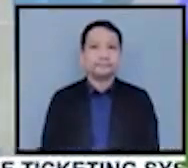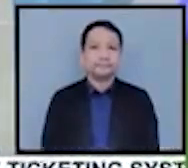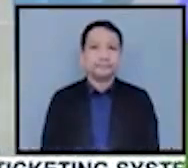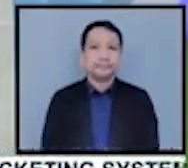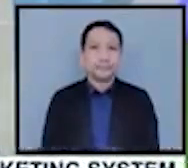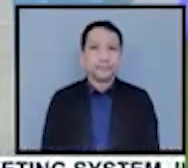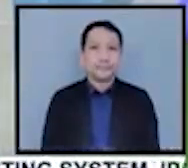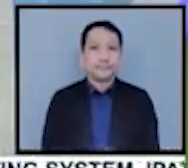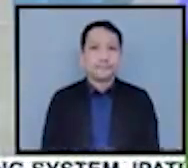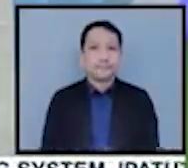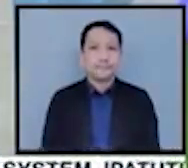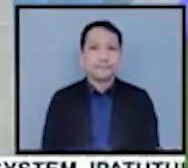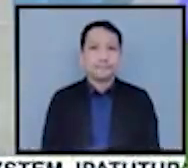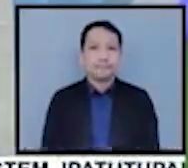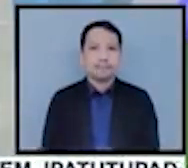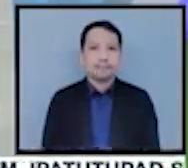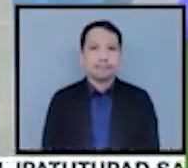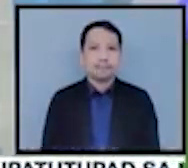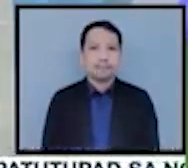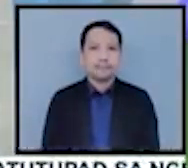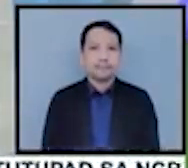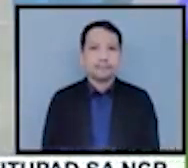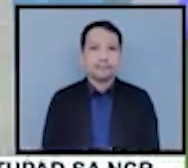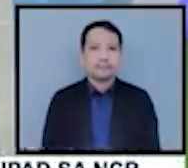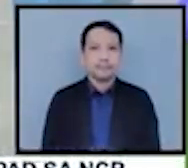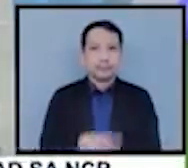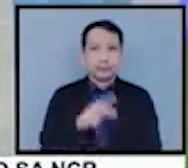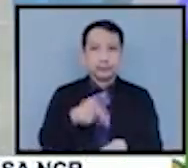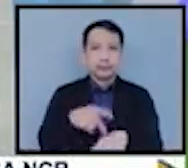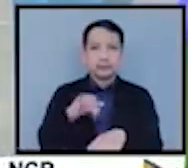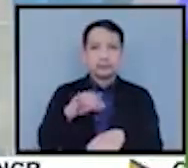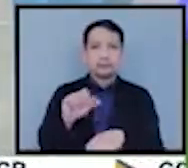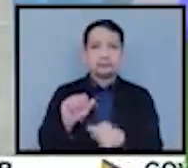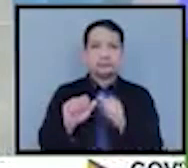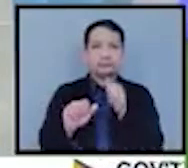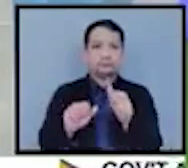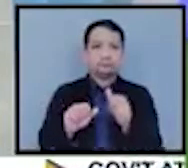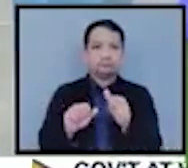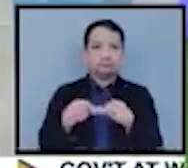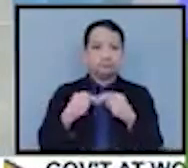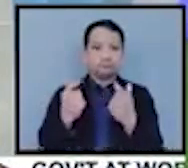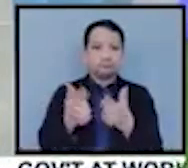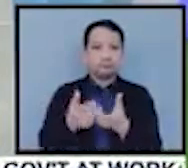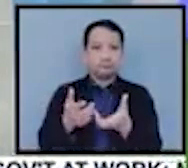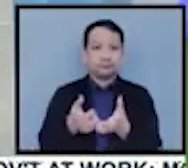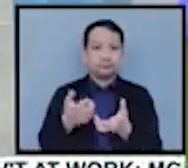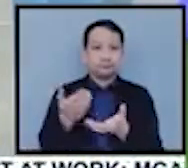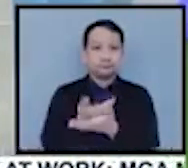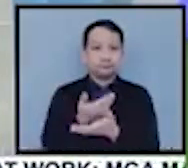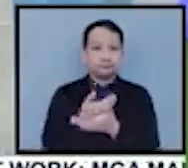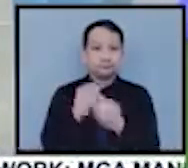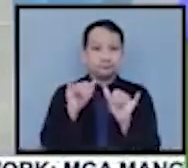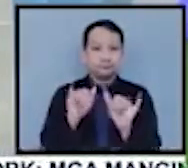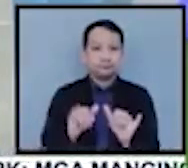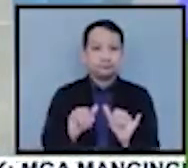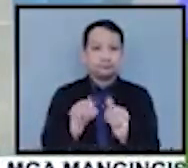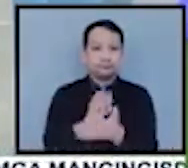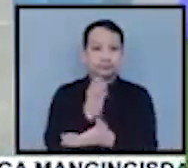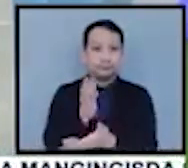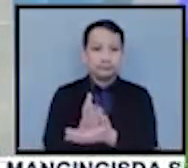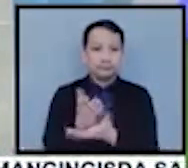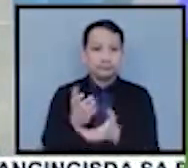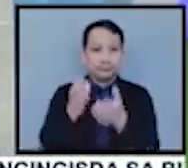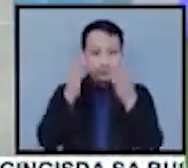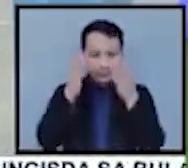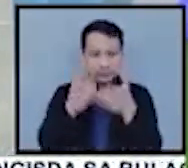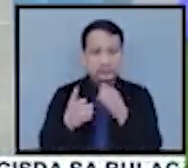Duda ang pamunuan ng Philippine Ports Authority na ayaw talaga ng ilang sektor ng makabagong sistema sa pantalan, kaya tinututulan nila ang